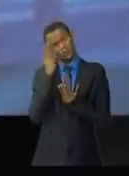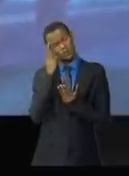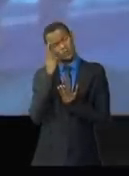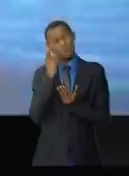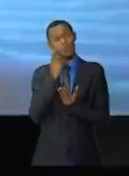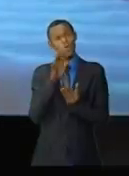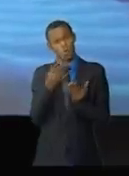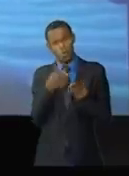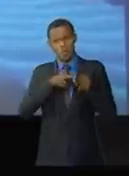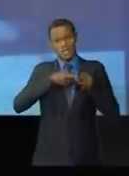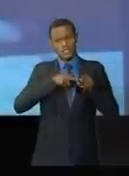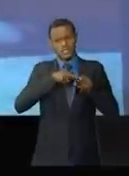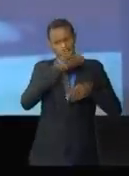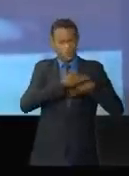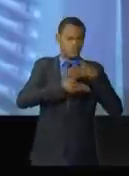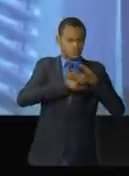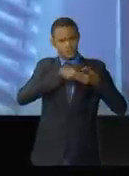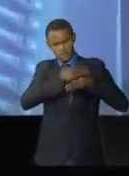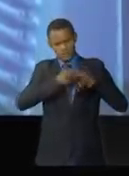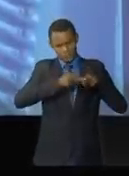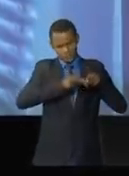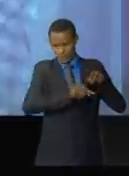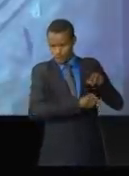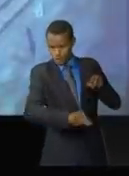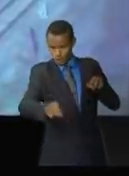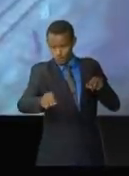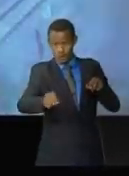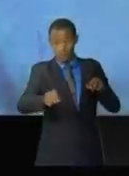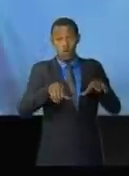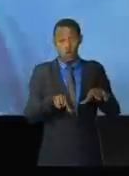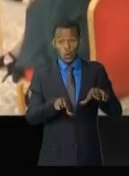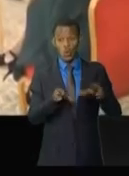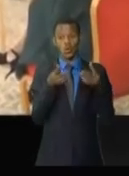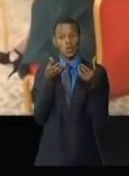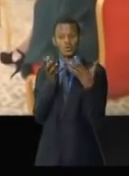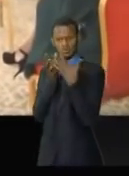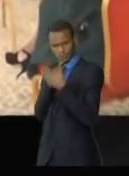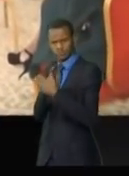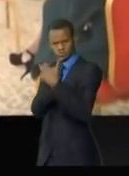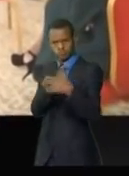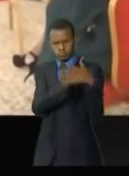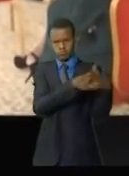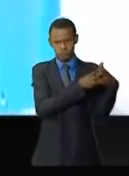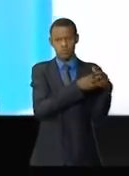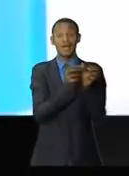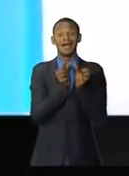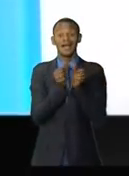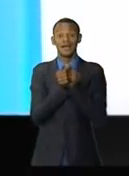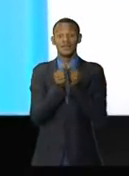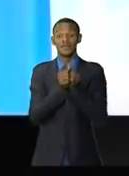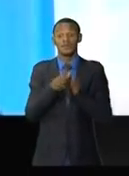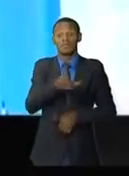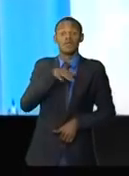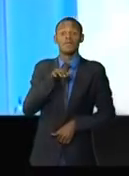Le lancement de ces grands projets porteurs d'espoir a eu lieu dans la salle panorama du fleuve Congo. Les responsables des différents